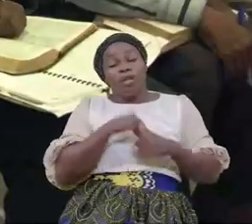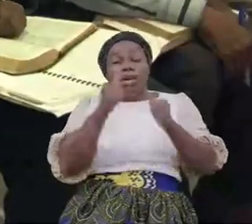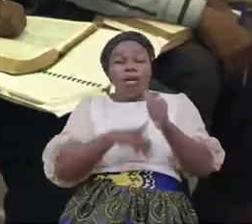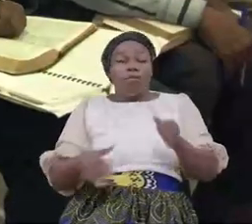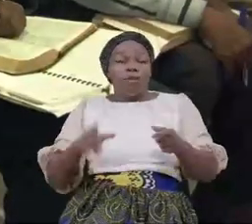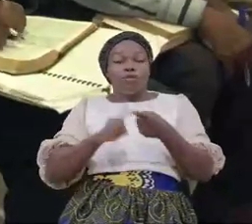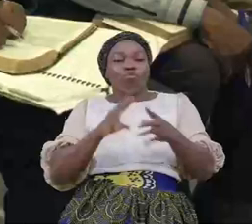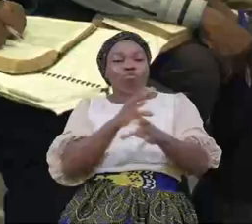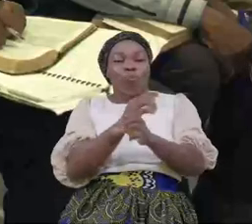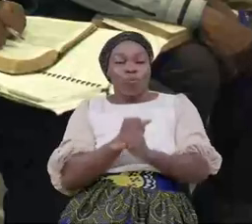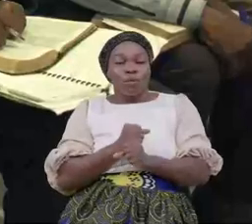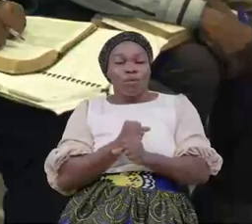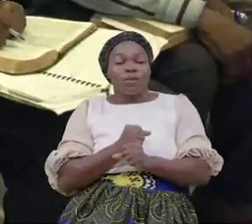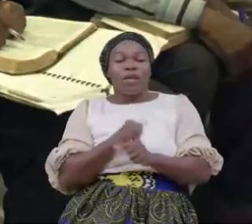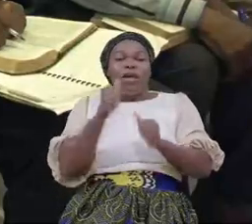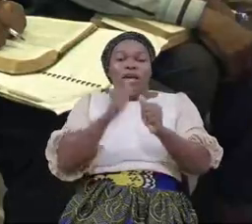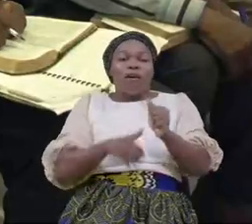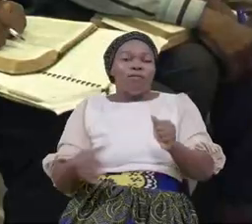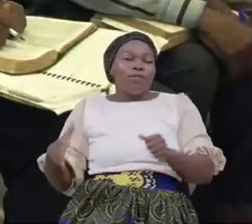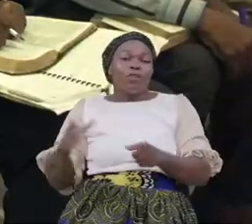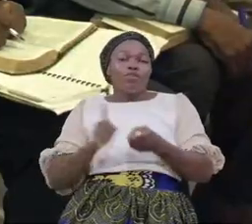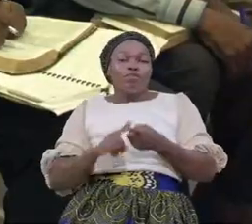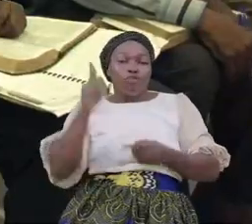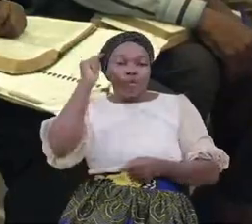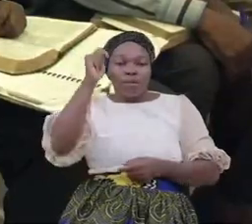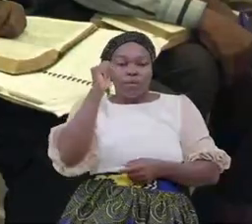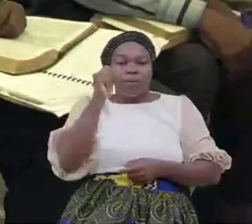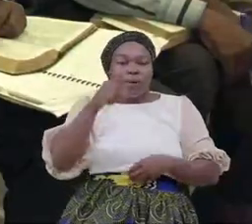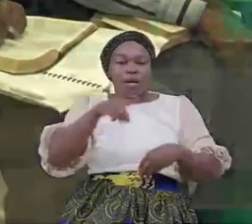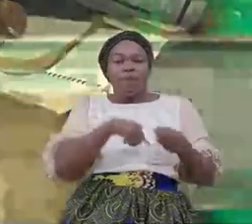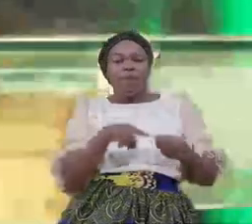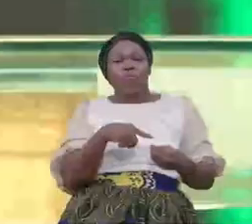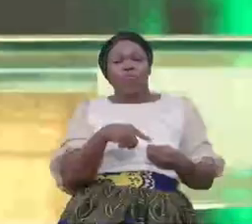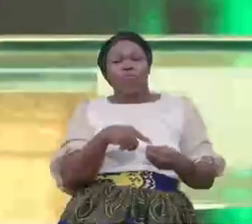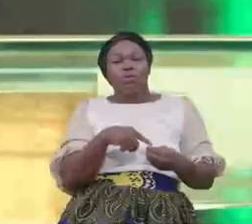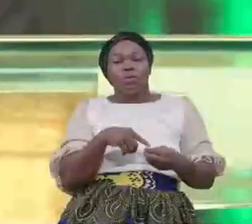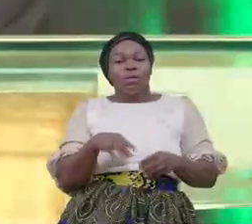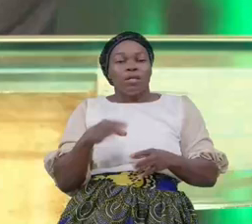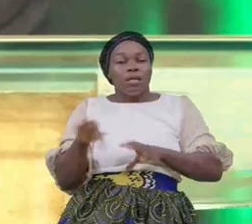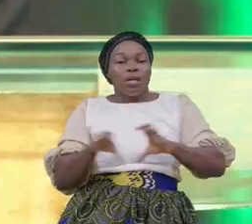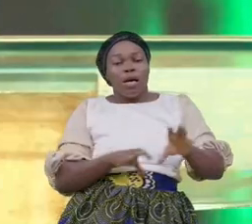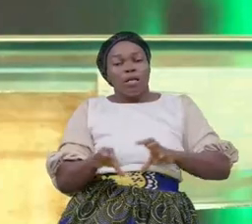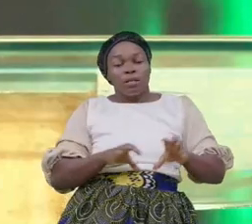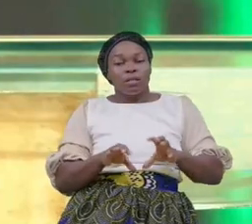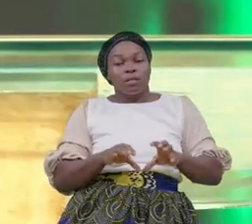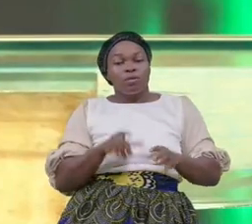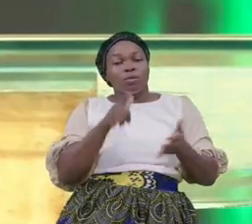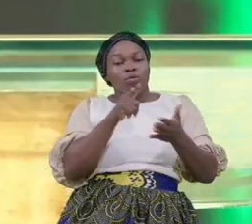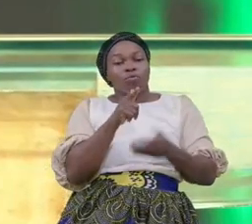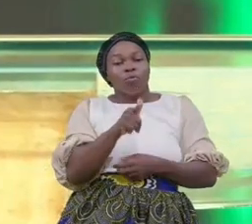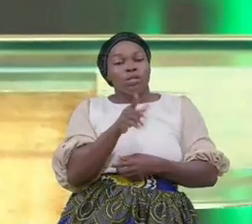toutes choses à en jouir, toutes choses à posséder, toutes choses pour notre témoignage,